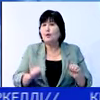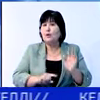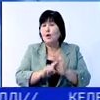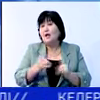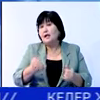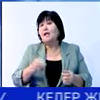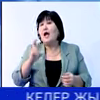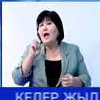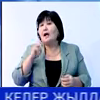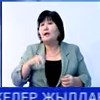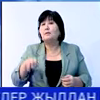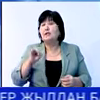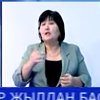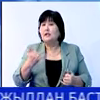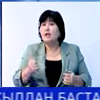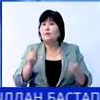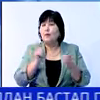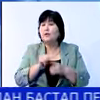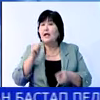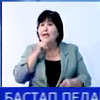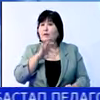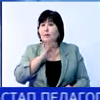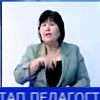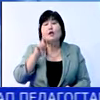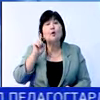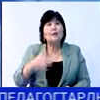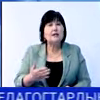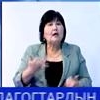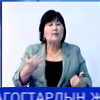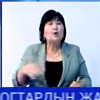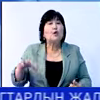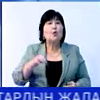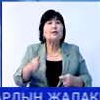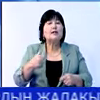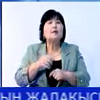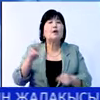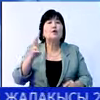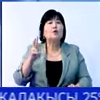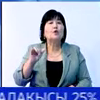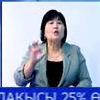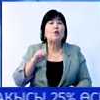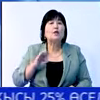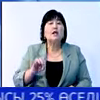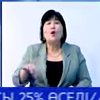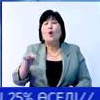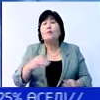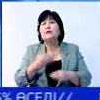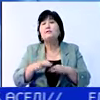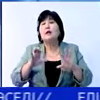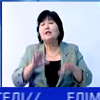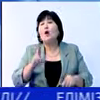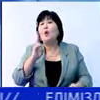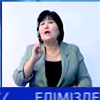Әрине әкімдер жағы бұл кездесуді тиімді пайдалана білсе. Бүгін облыс әкімі Нұр Отан партиясының облыстағы филиал төрағасы